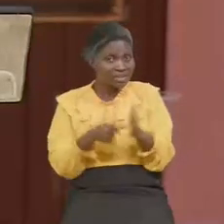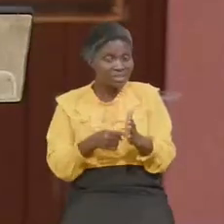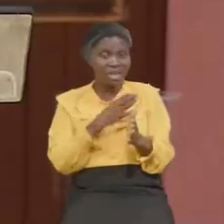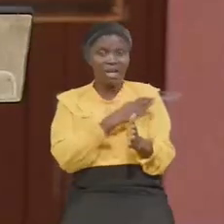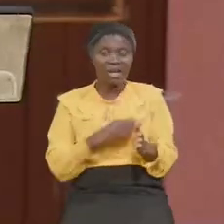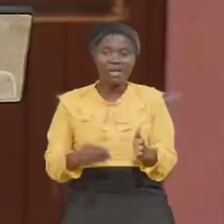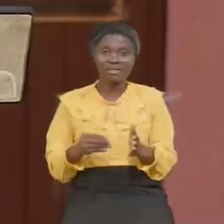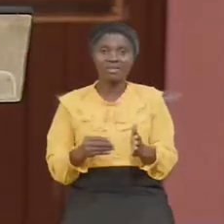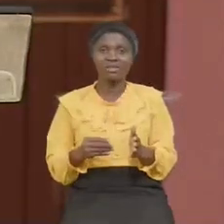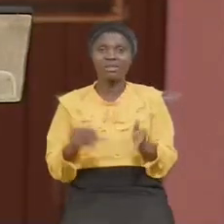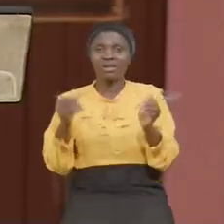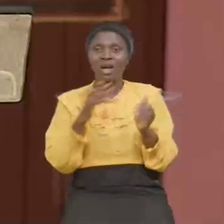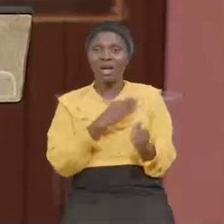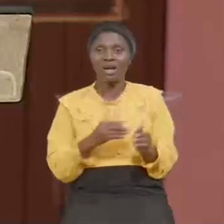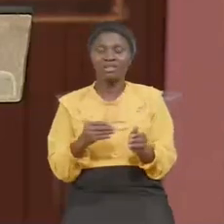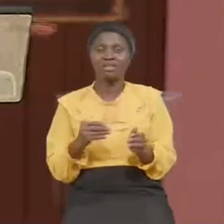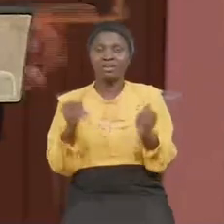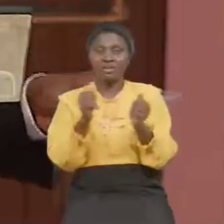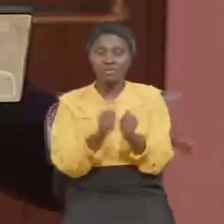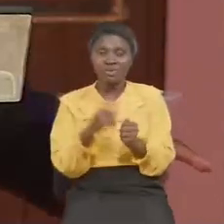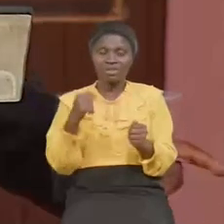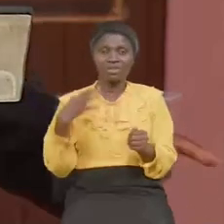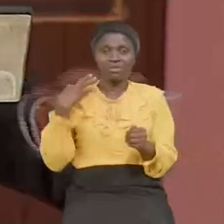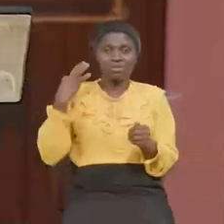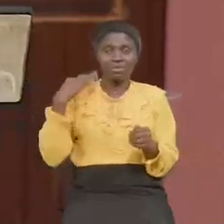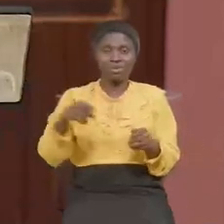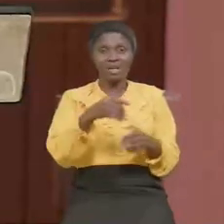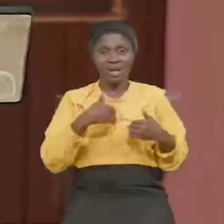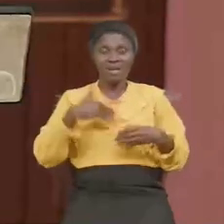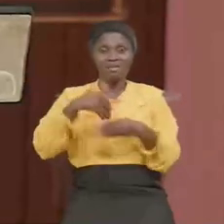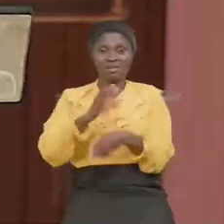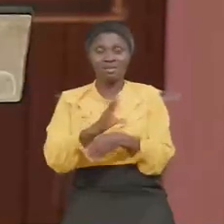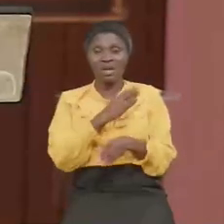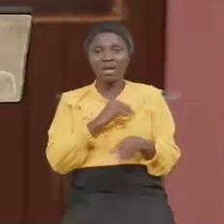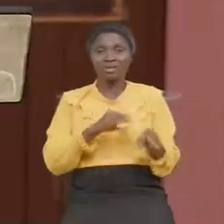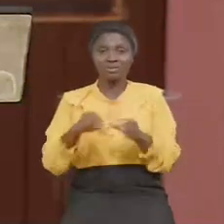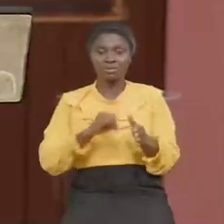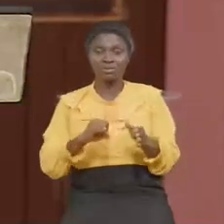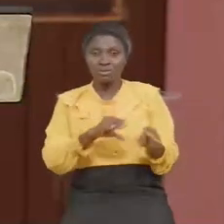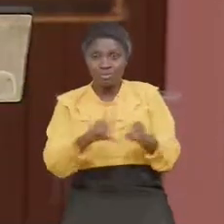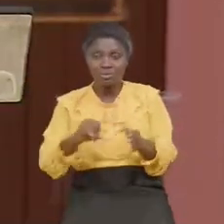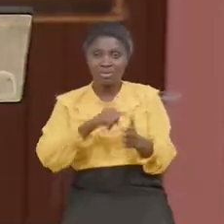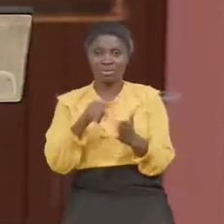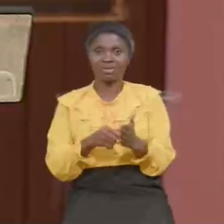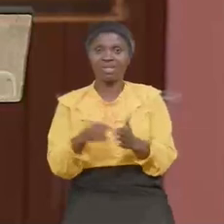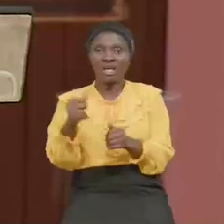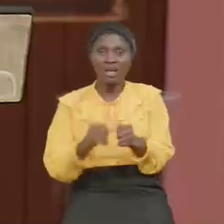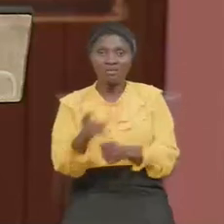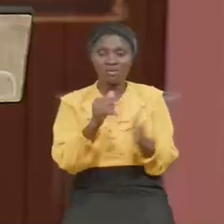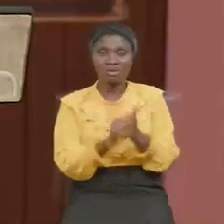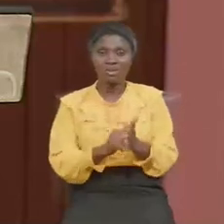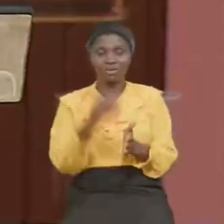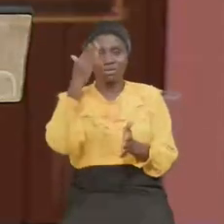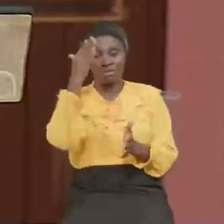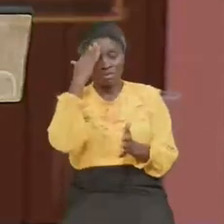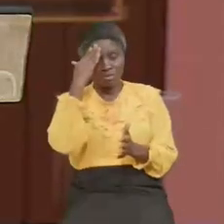et ils ont le courage. Et quiconque les connaît sait qu'ils vivent une vie